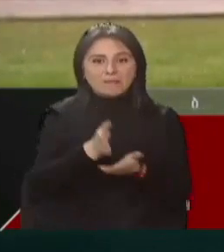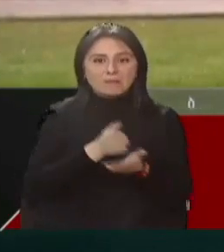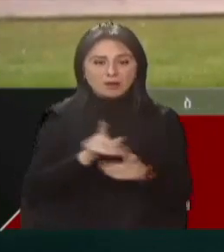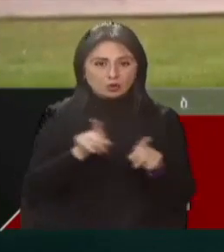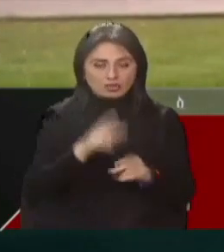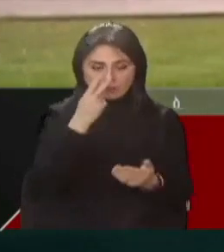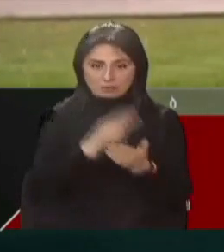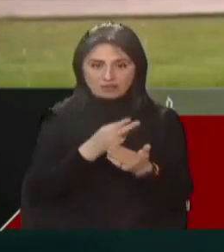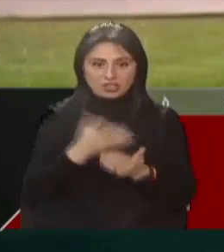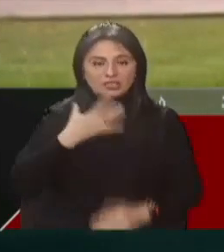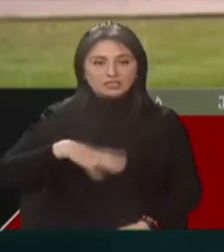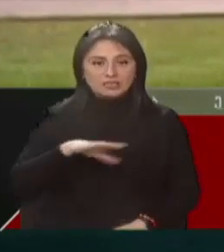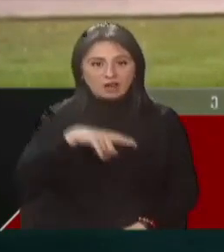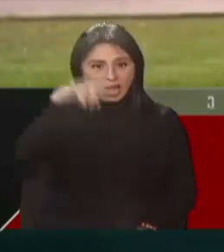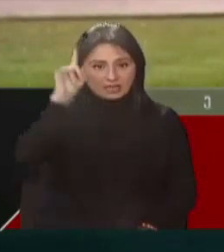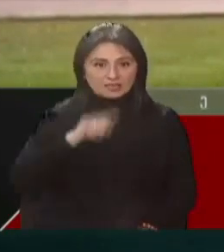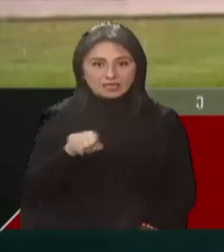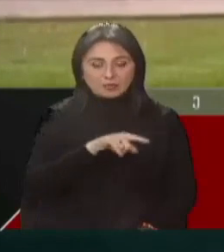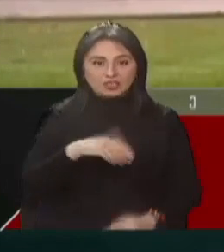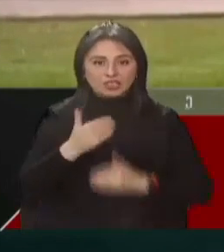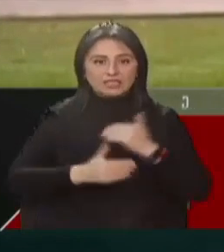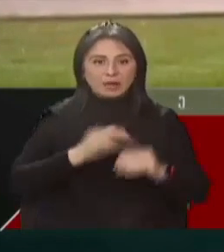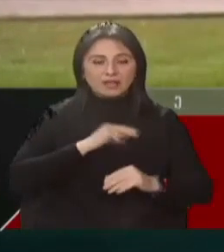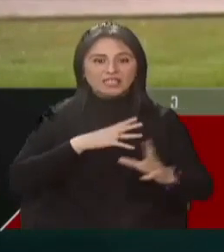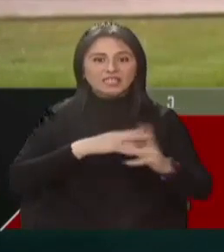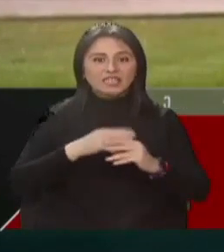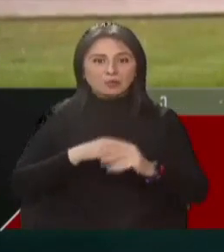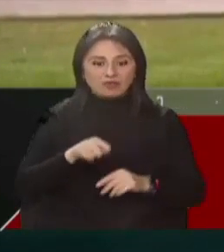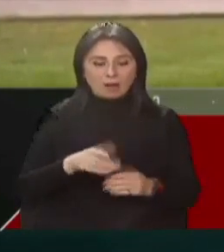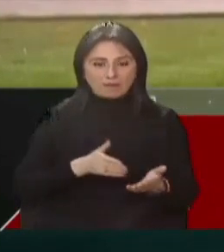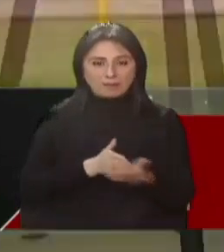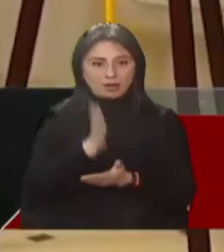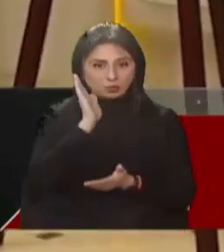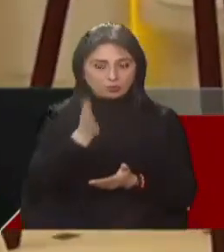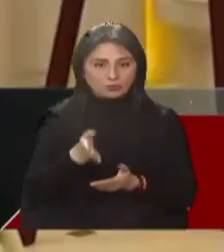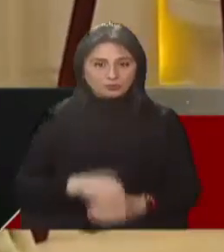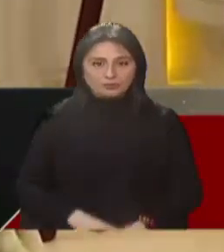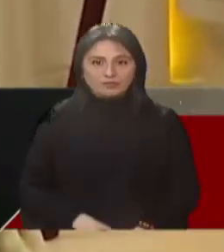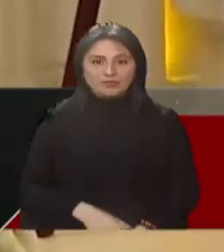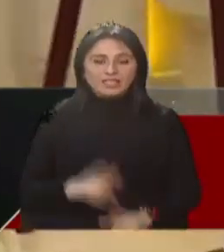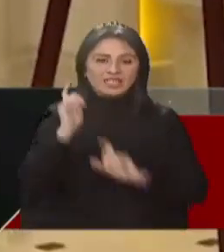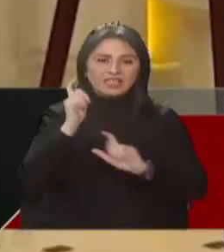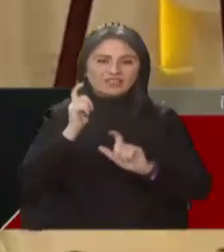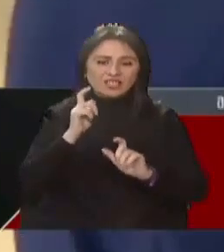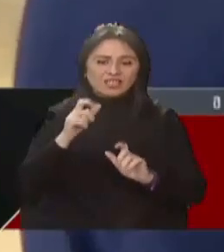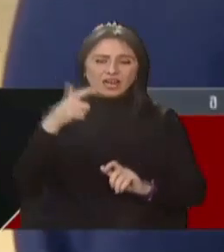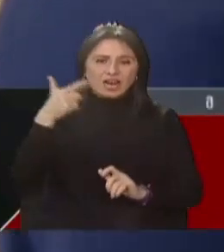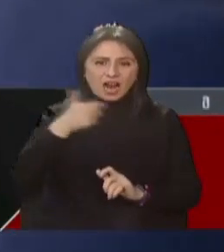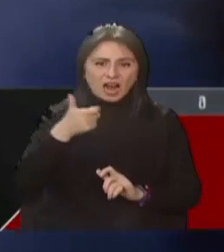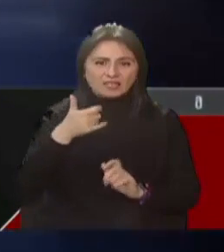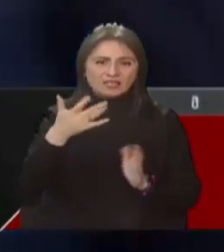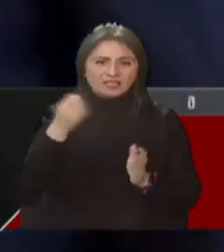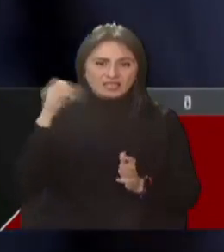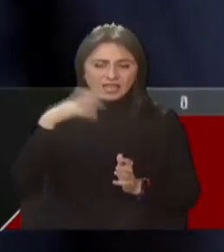მიმართულებებით. მიგვაჩნია რომ საქართველოს და აზერბაიჯანი წარმატებით ითანამშრომლებენ ამ მიმართულებითაც. Twirtebi, deni, gazi de